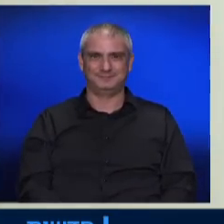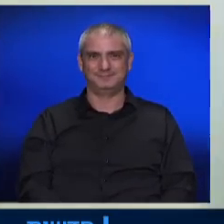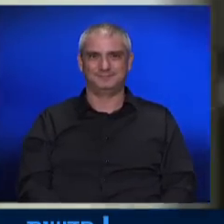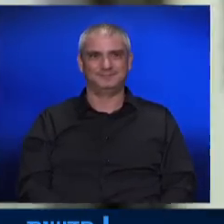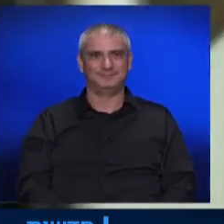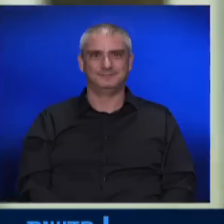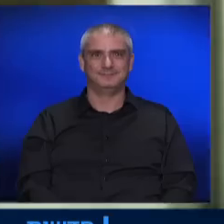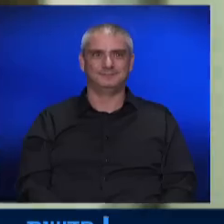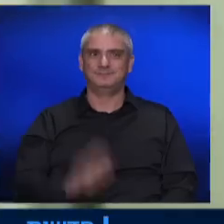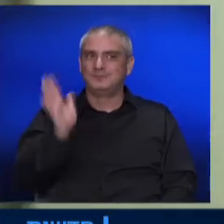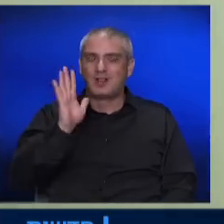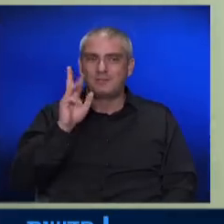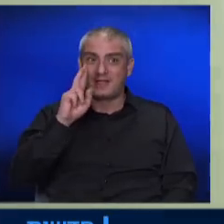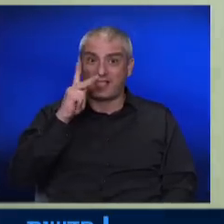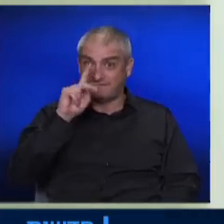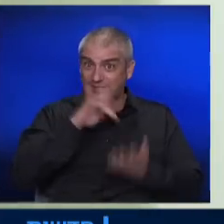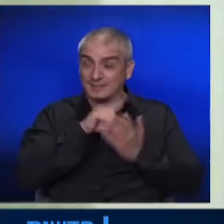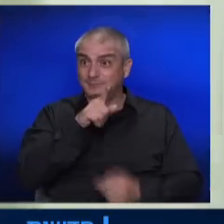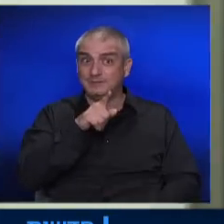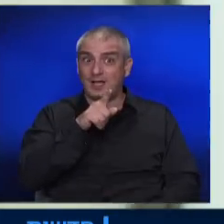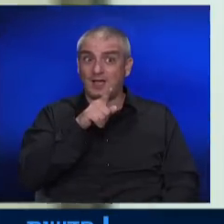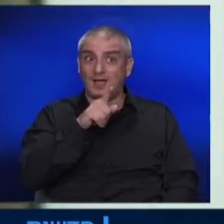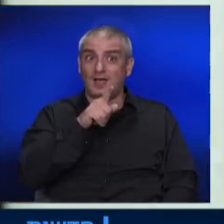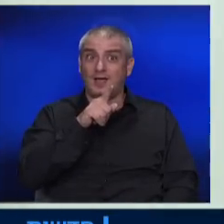שלום. רפיק פה?